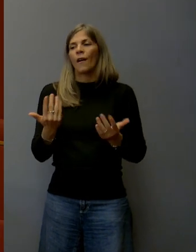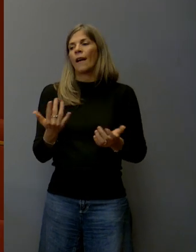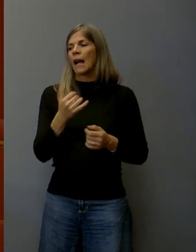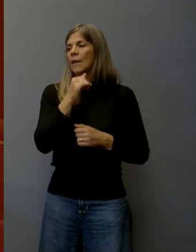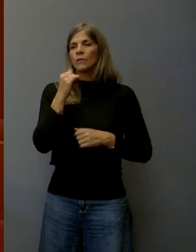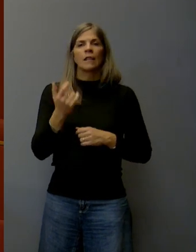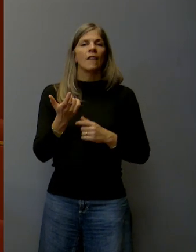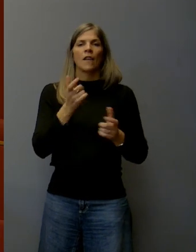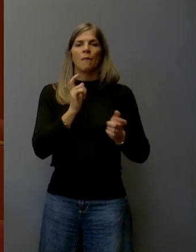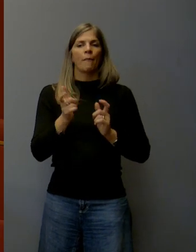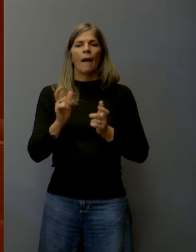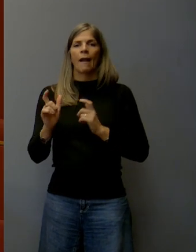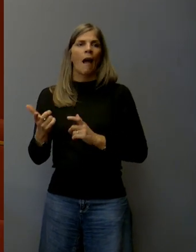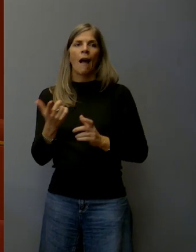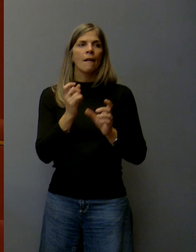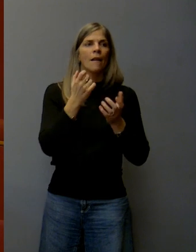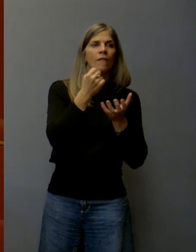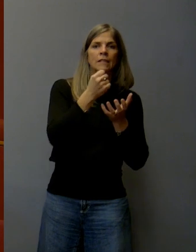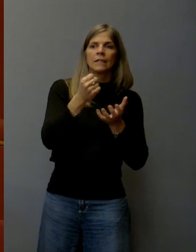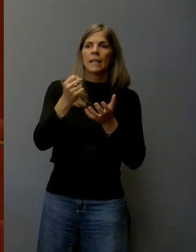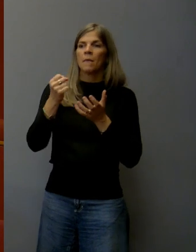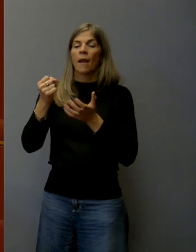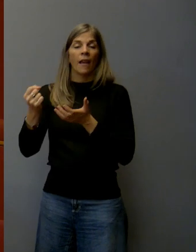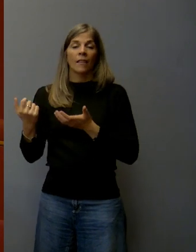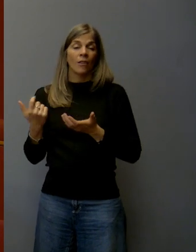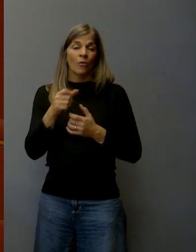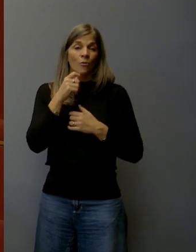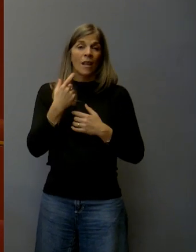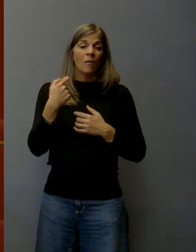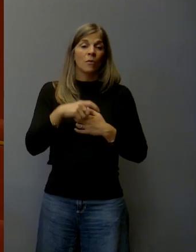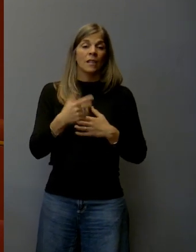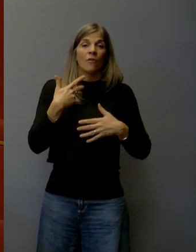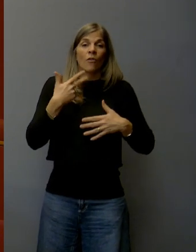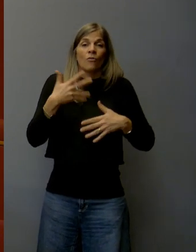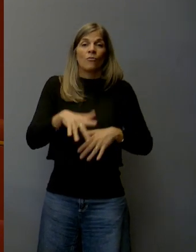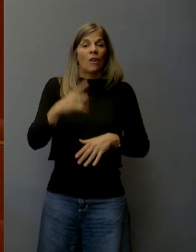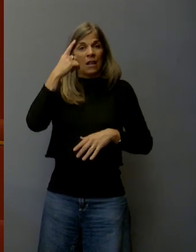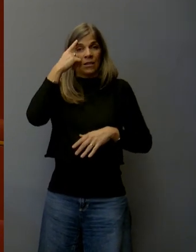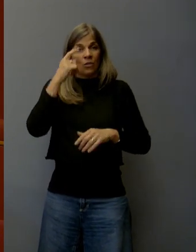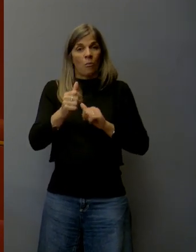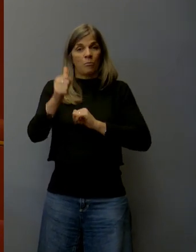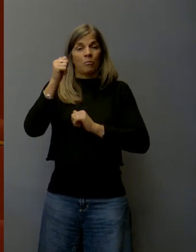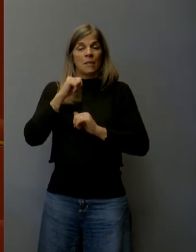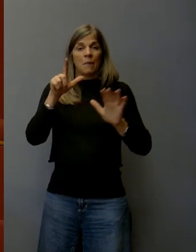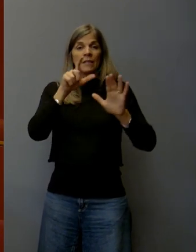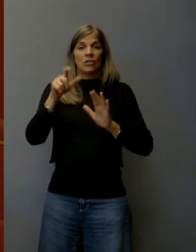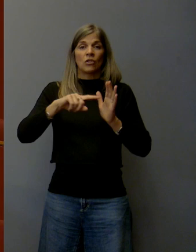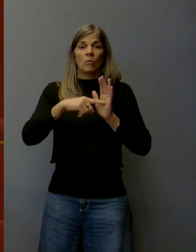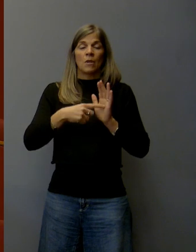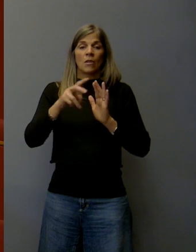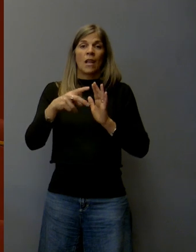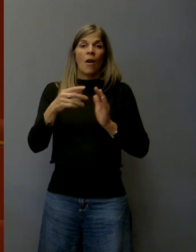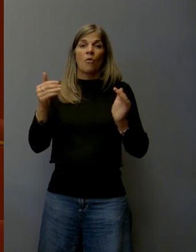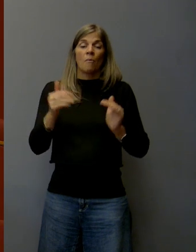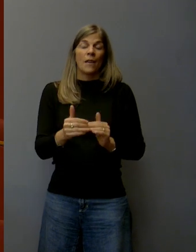iniziamo a discutere cosa fare Gli investimenti parto già le gambe finanziaria quindi è per questo che i